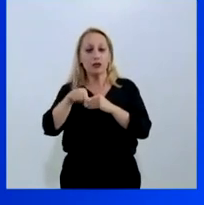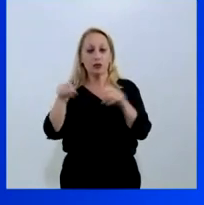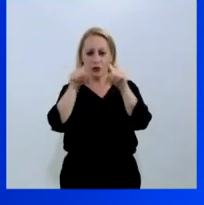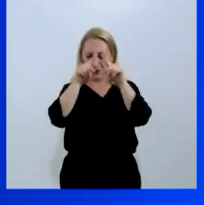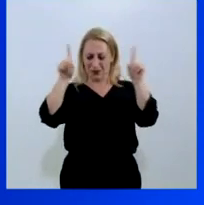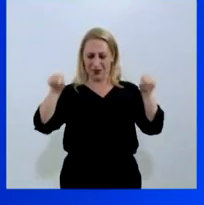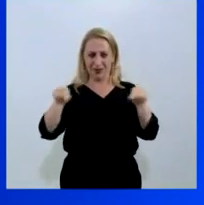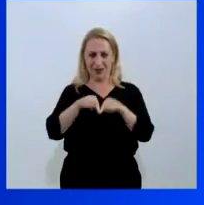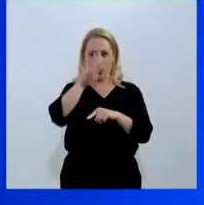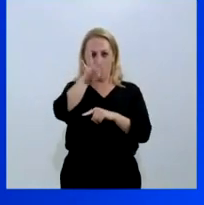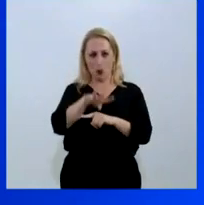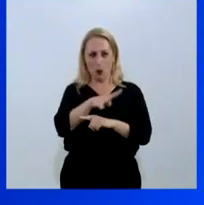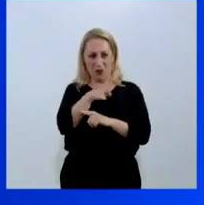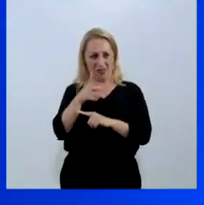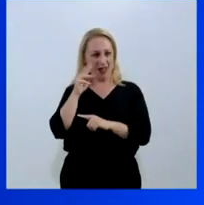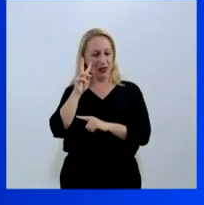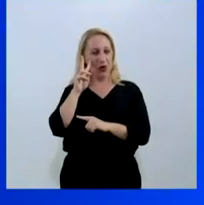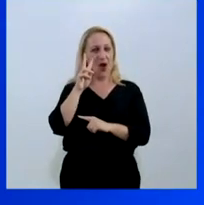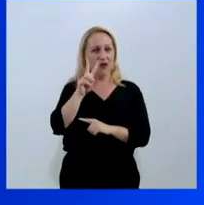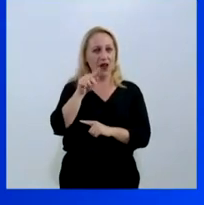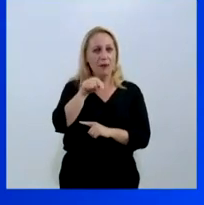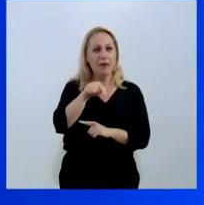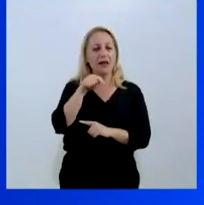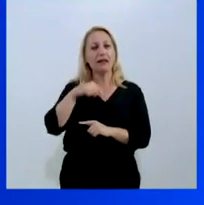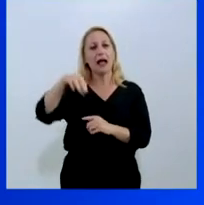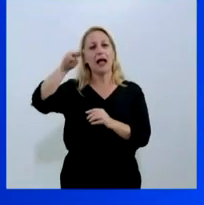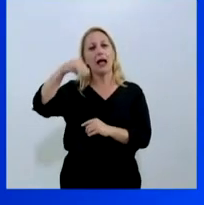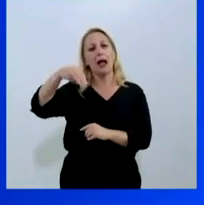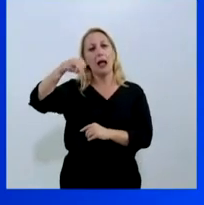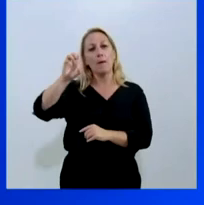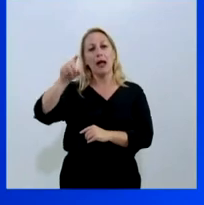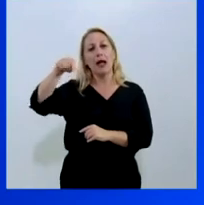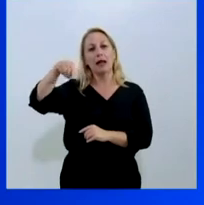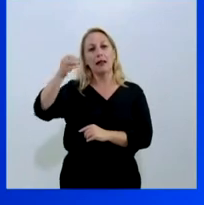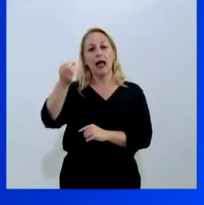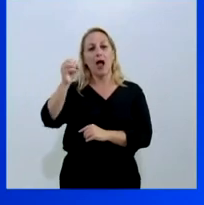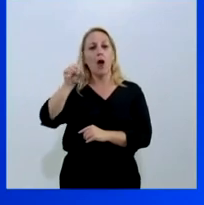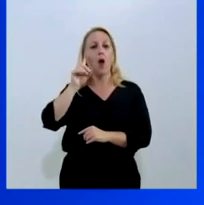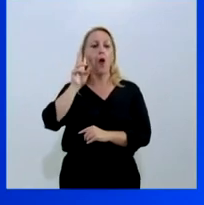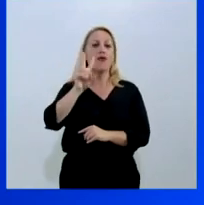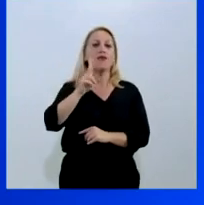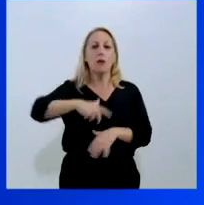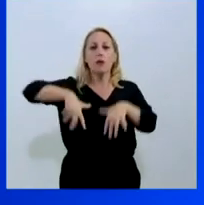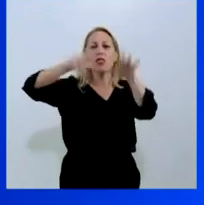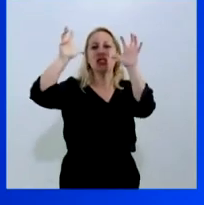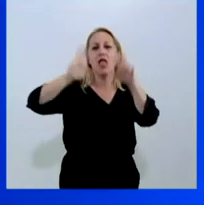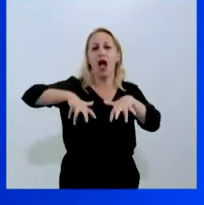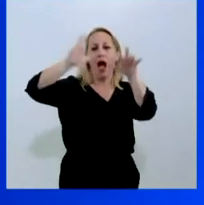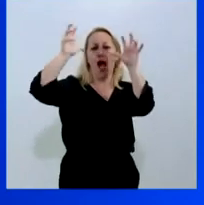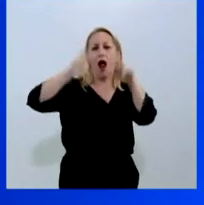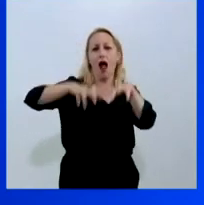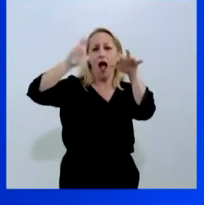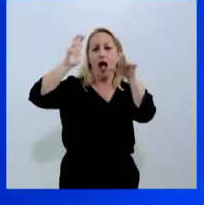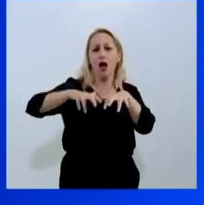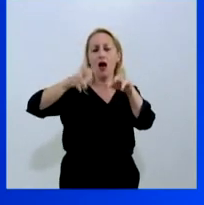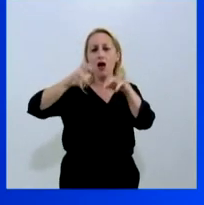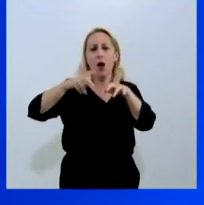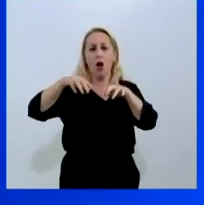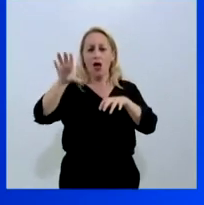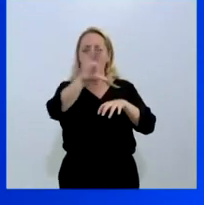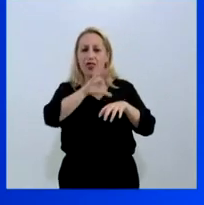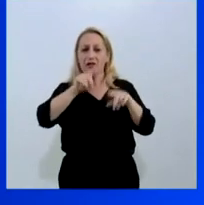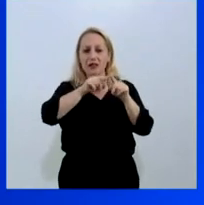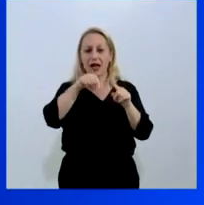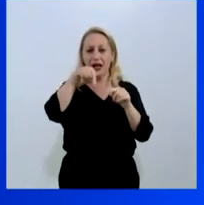ξανά, είναι από το ΜΕΤΕΟ και δείχνει τους όγκους νερού που έπεσαν σε διάφορα μέρη της Θεσσαλίας